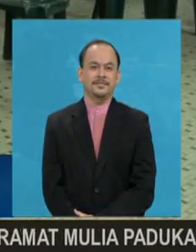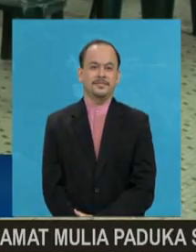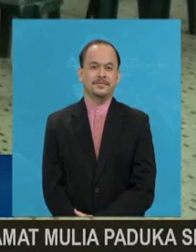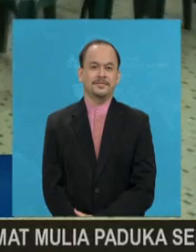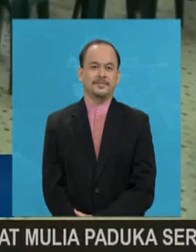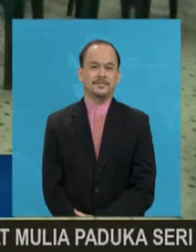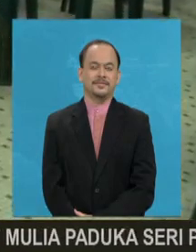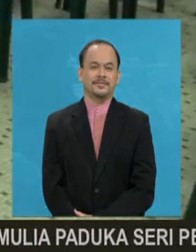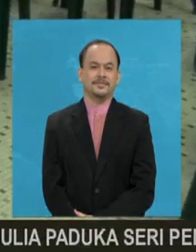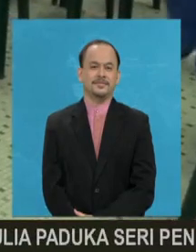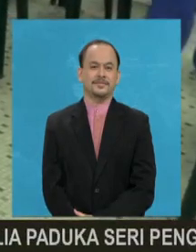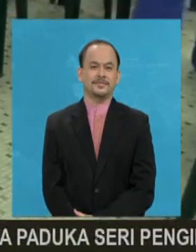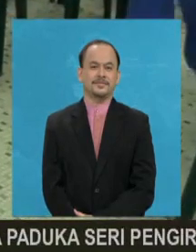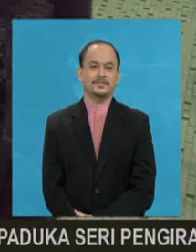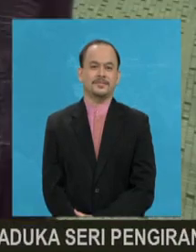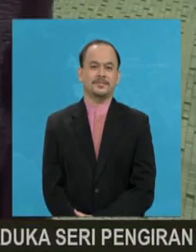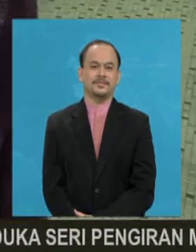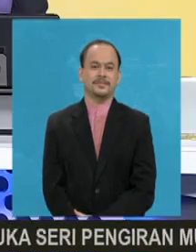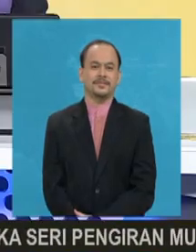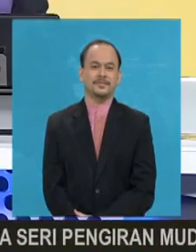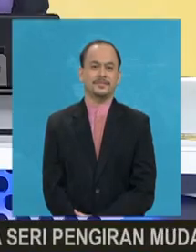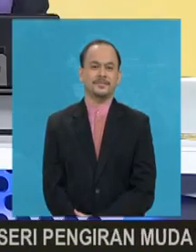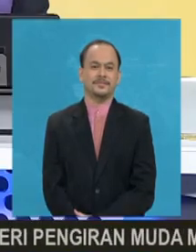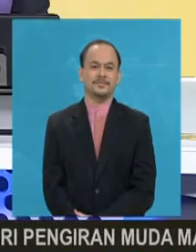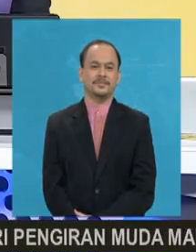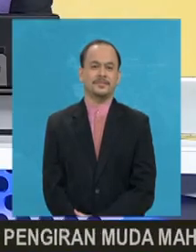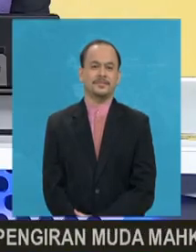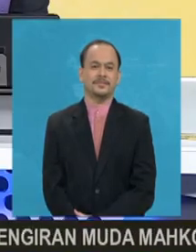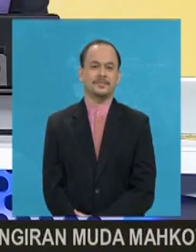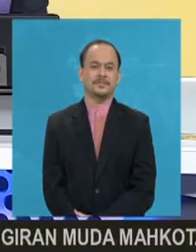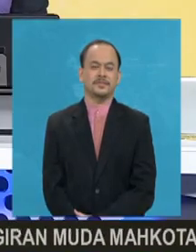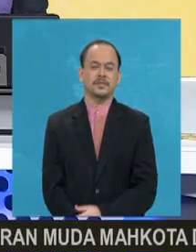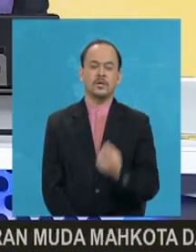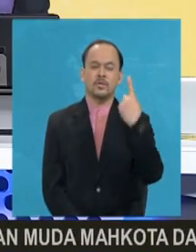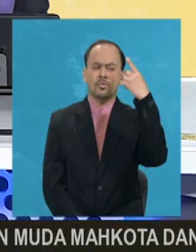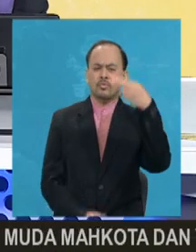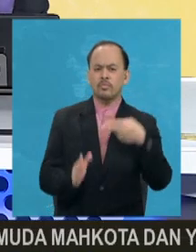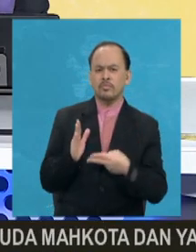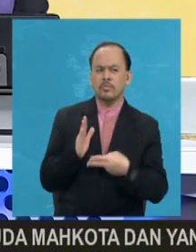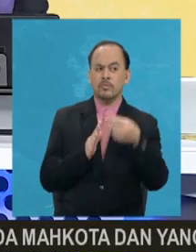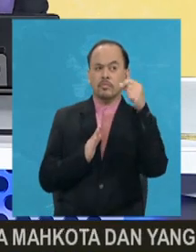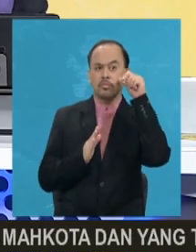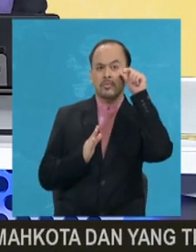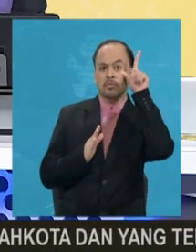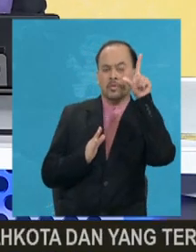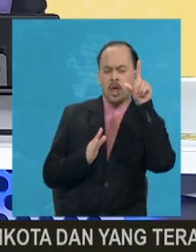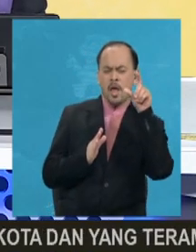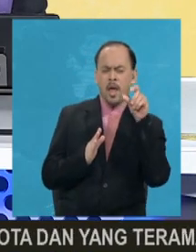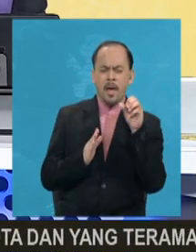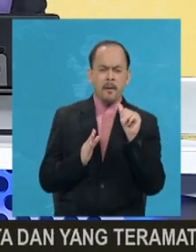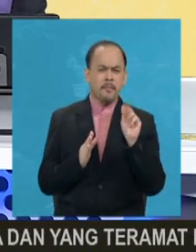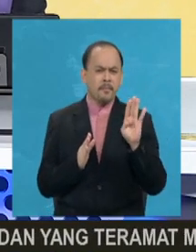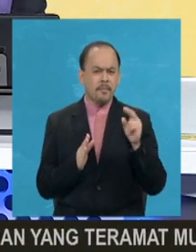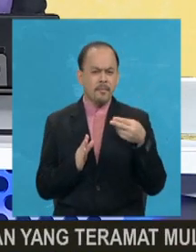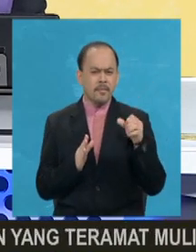Hai putih dimakan bagi meningkatkan kesadaran mengenai bahaya